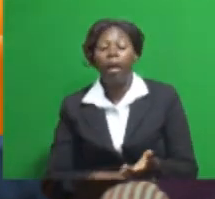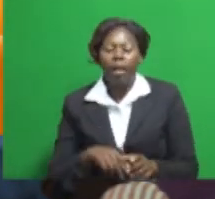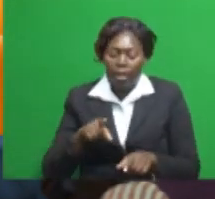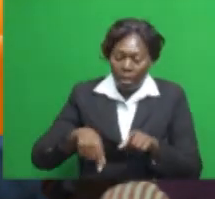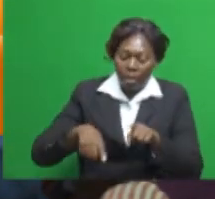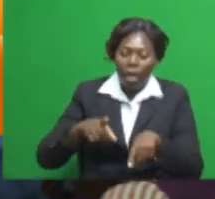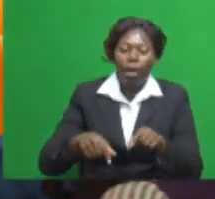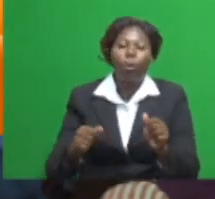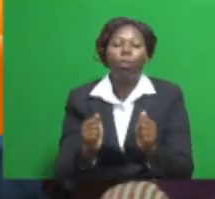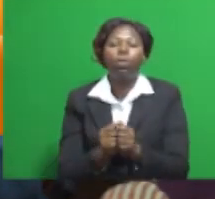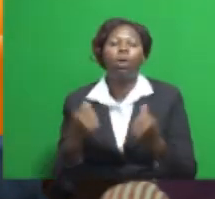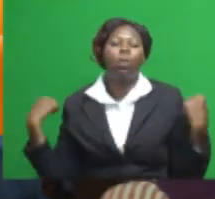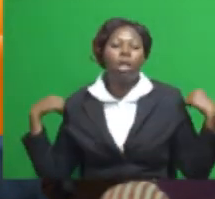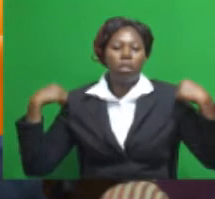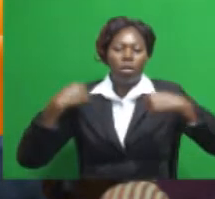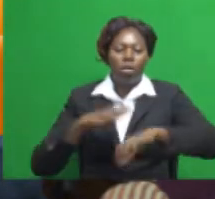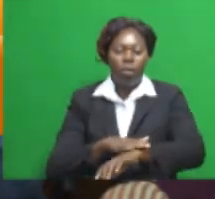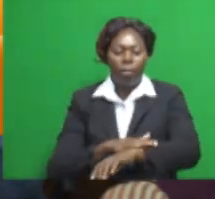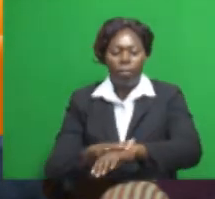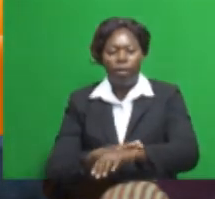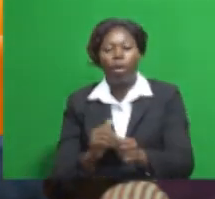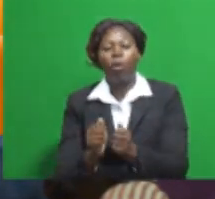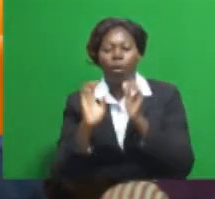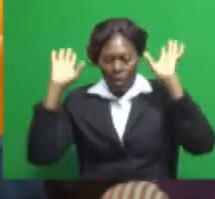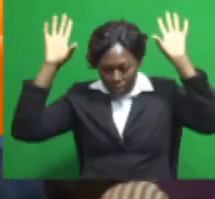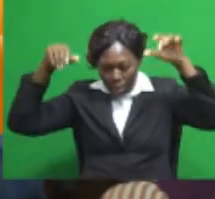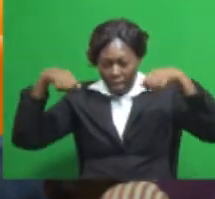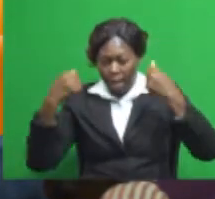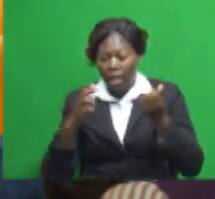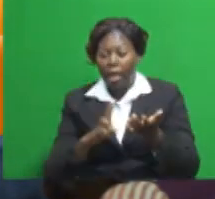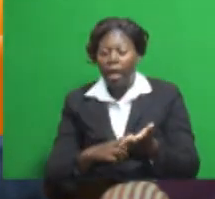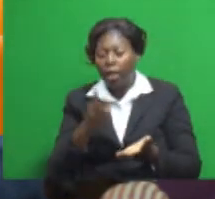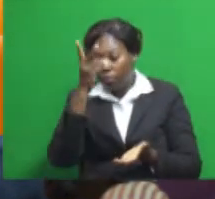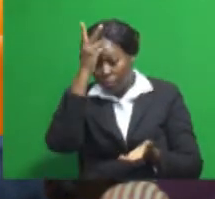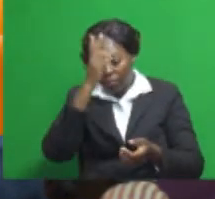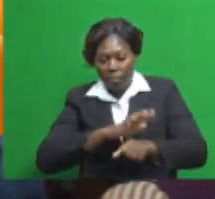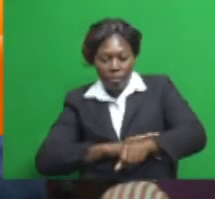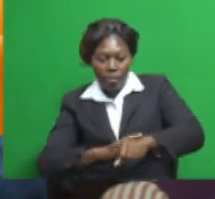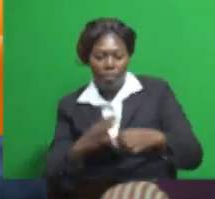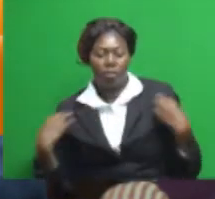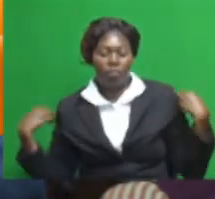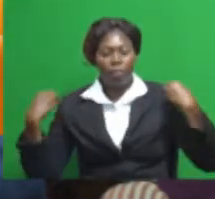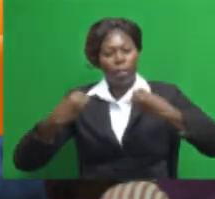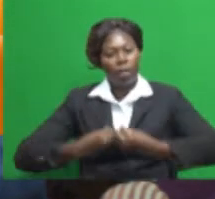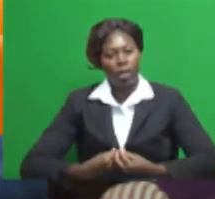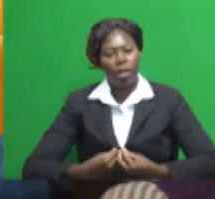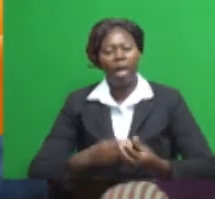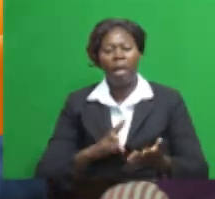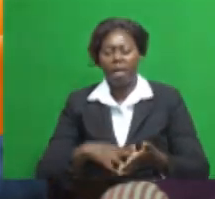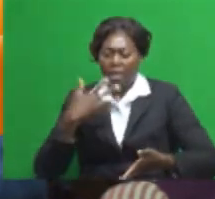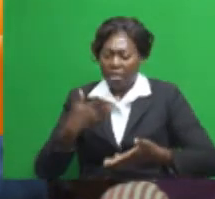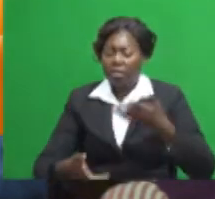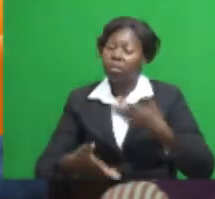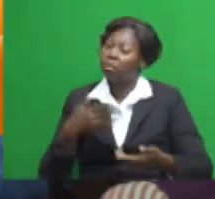matebwa amakwai nenguo dzembudzi vasine chinhu vachitambudzika vachiitirwa zvakaipa nyika